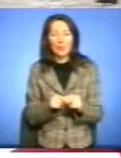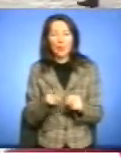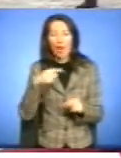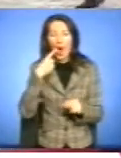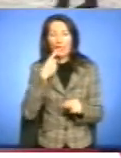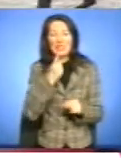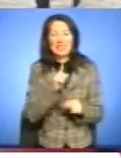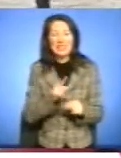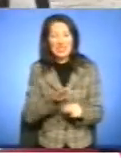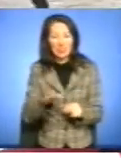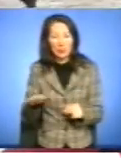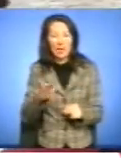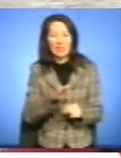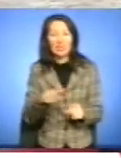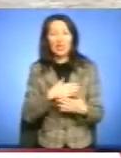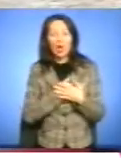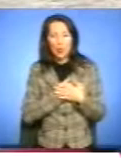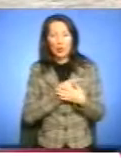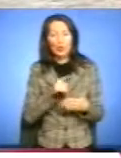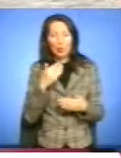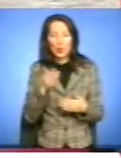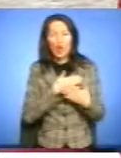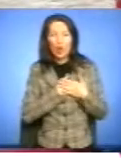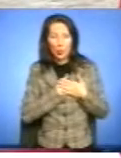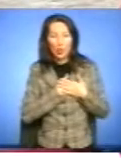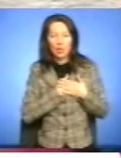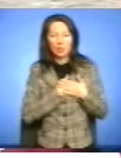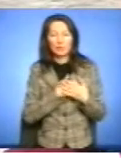говорячи з дітьми, діти люблять, щоб їх любили.